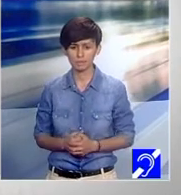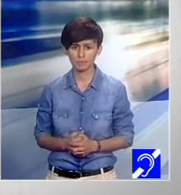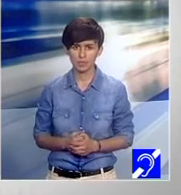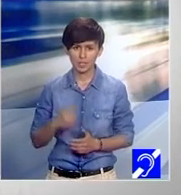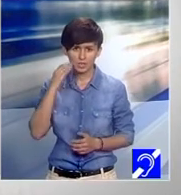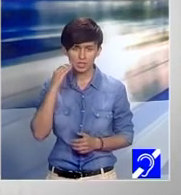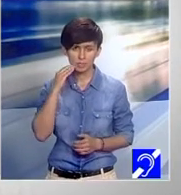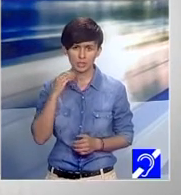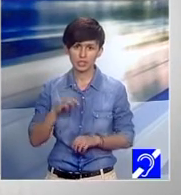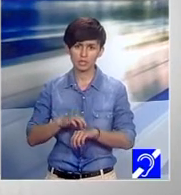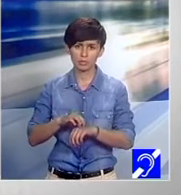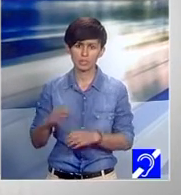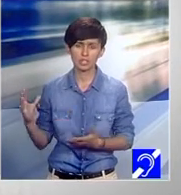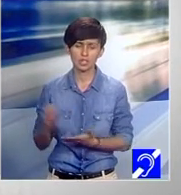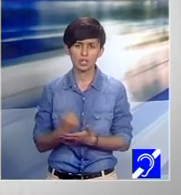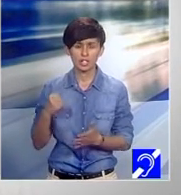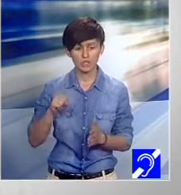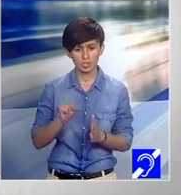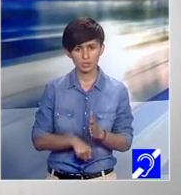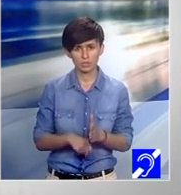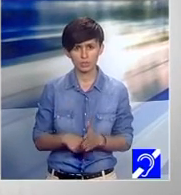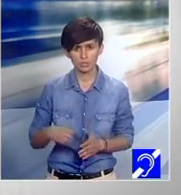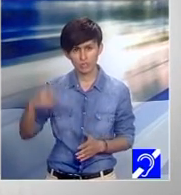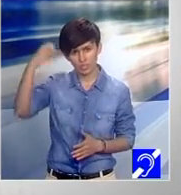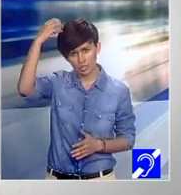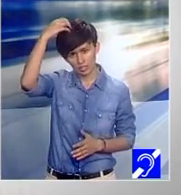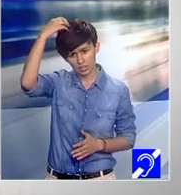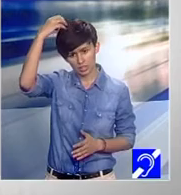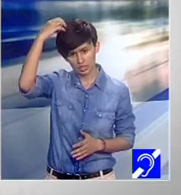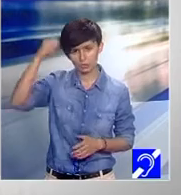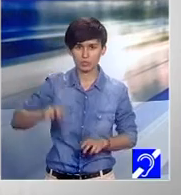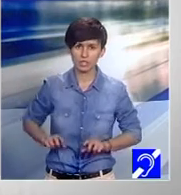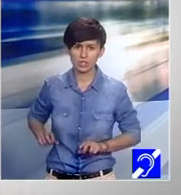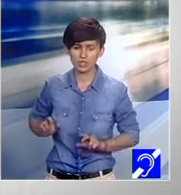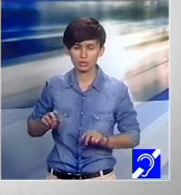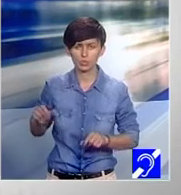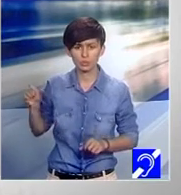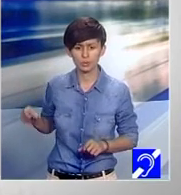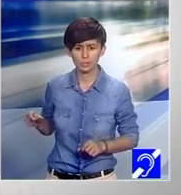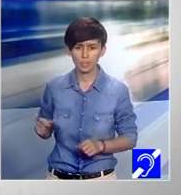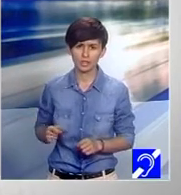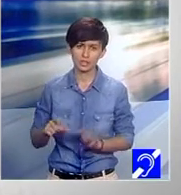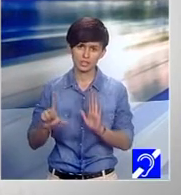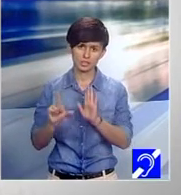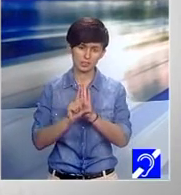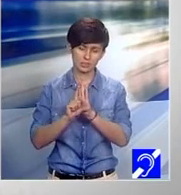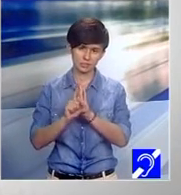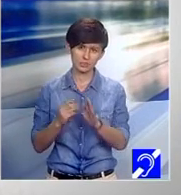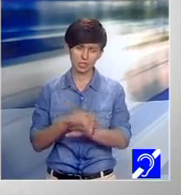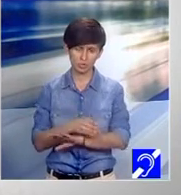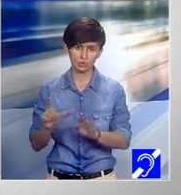a reușit să convingă guvernatorul acelei țări să introducă legea screeningului și pentru toți copiii din California,